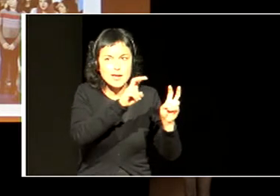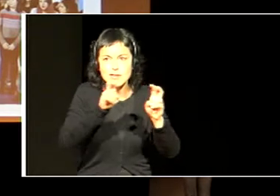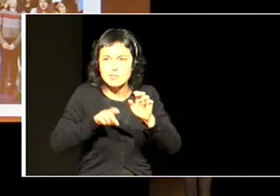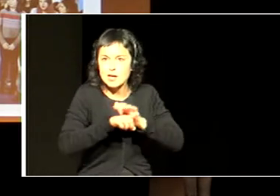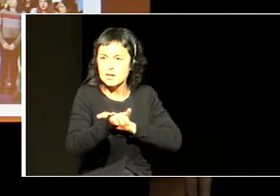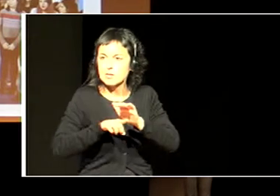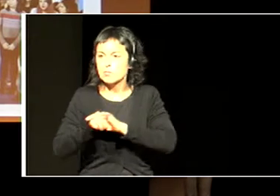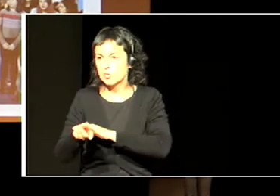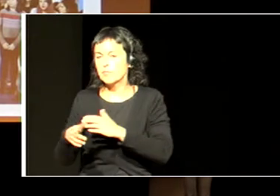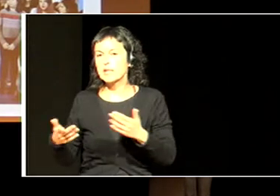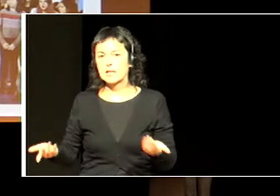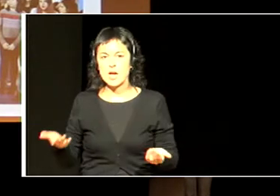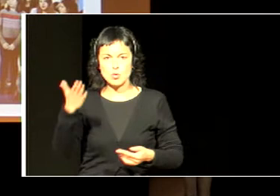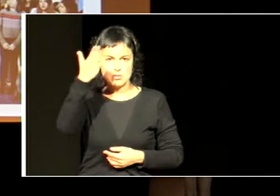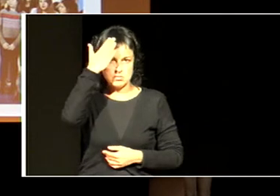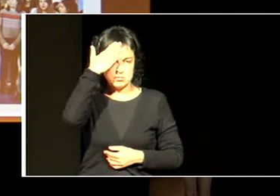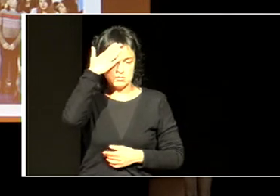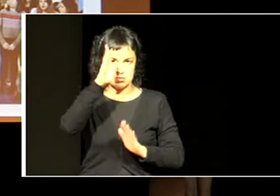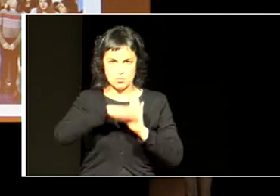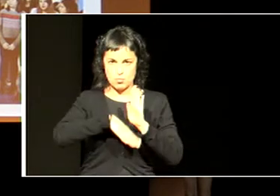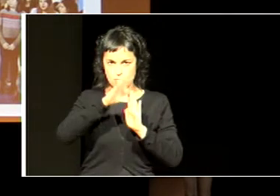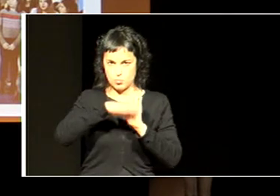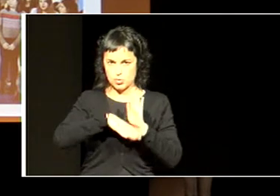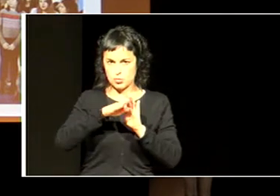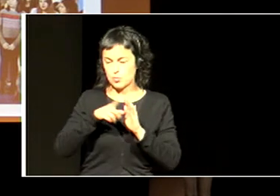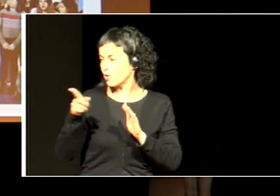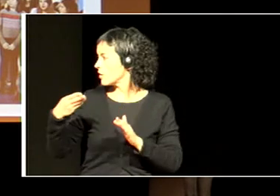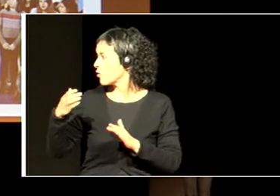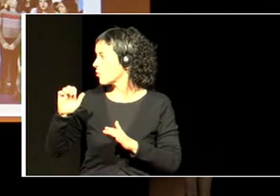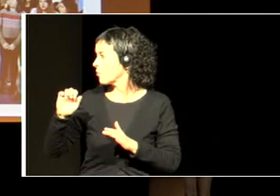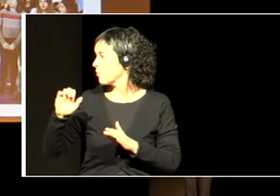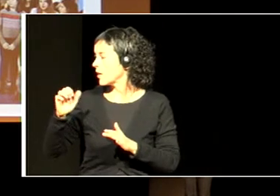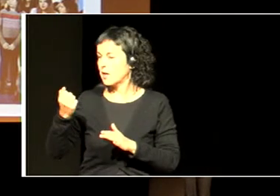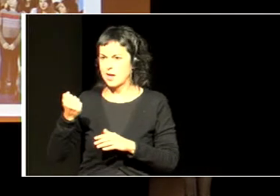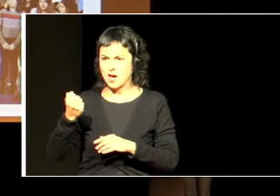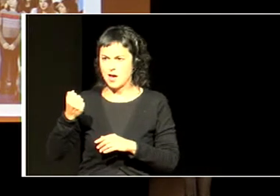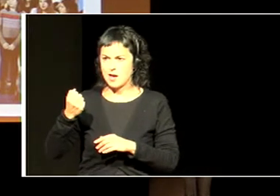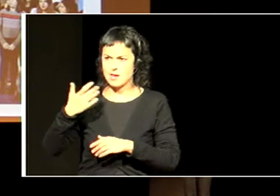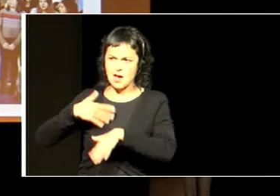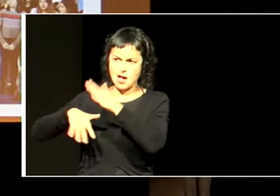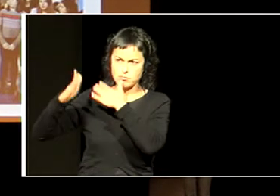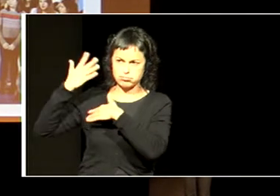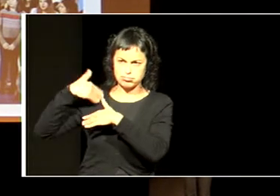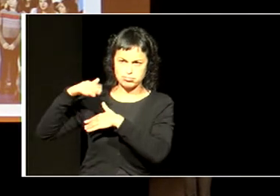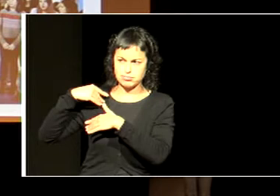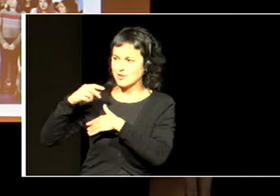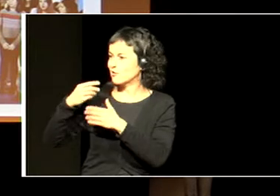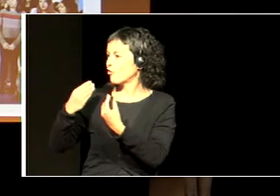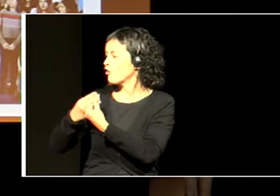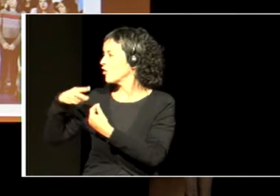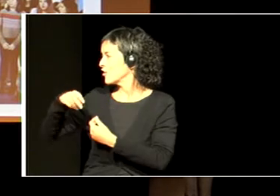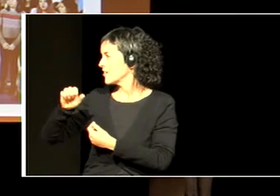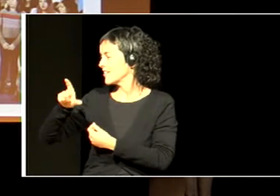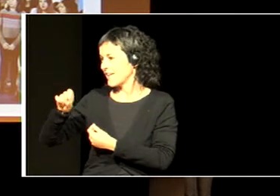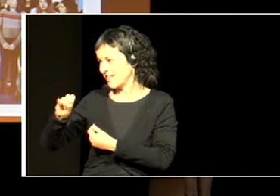tutoretza programa goitik bera, gainera bea ugarte hortik dabil eta aspalditik egin genuen Nelirekin ere, mila